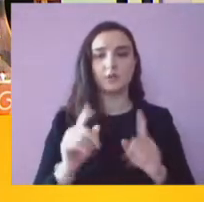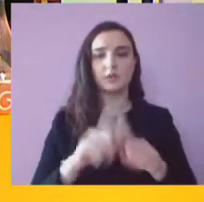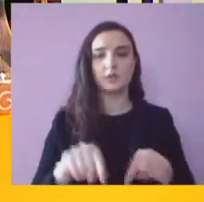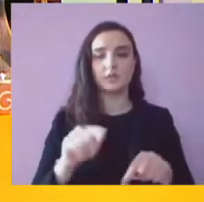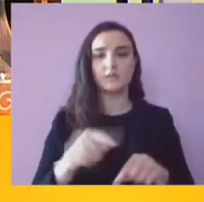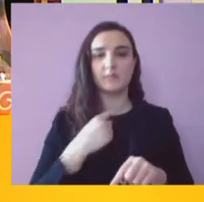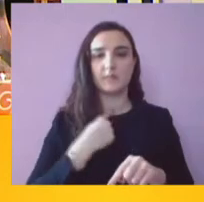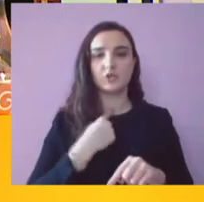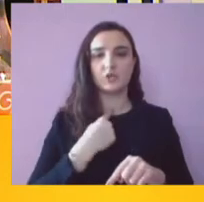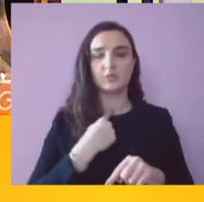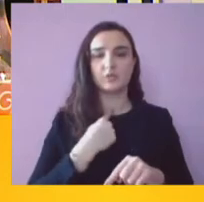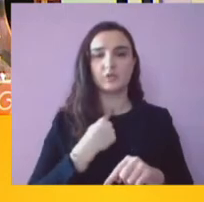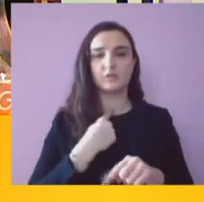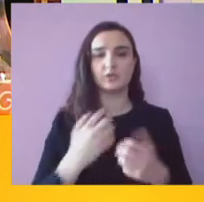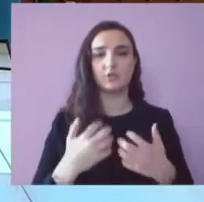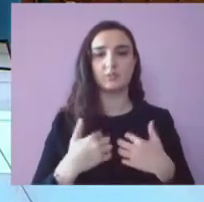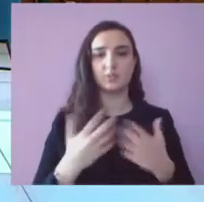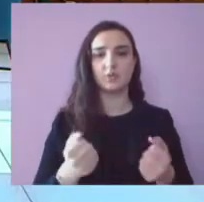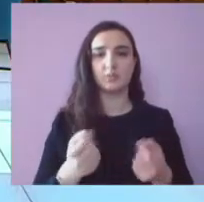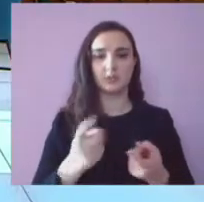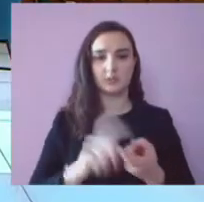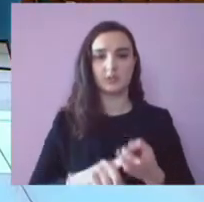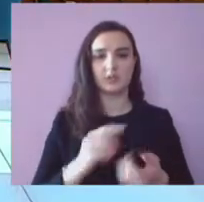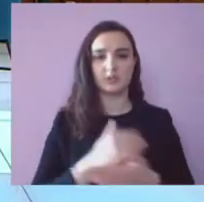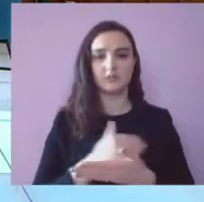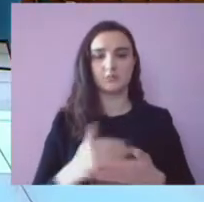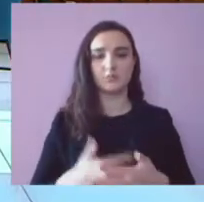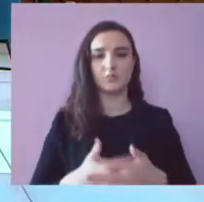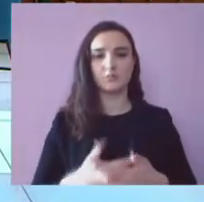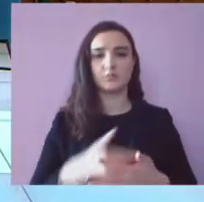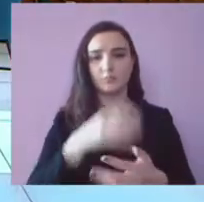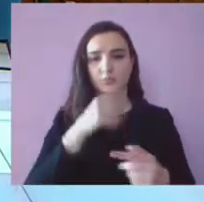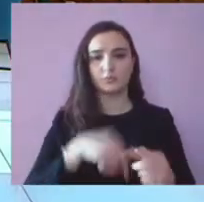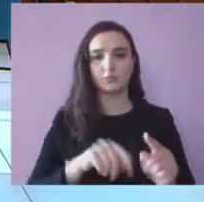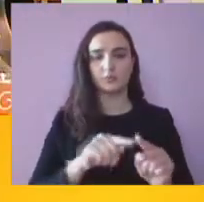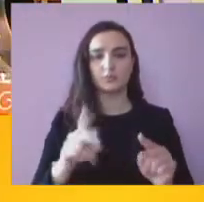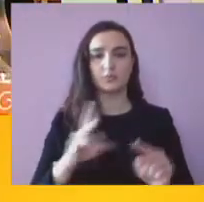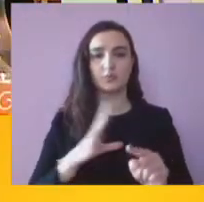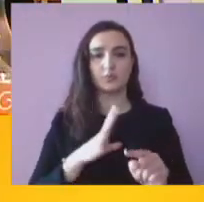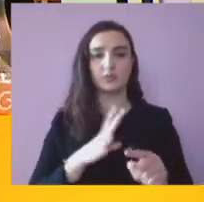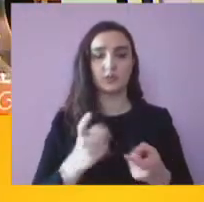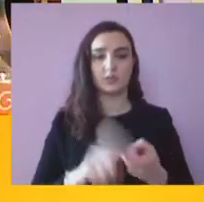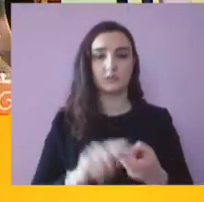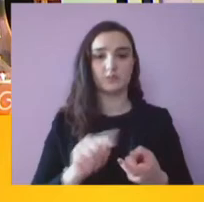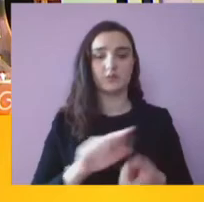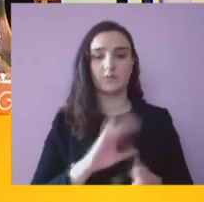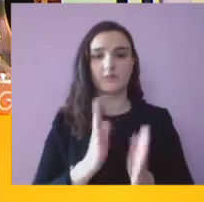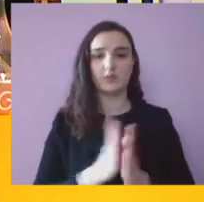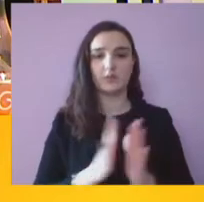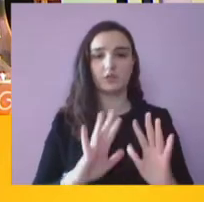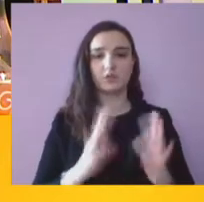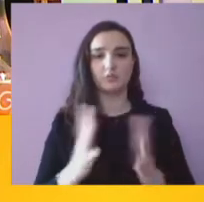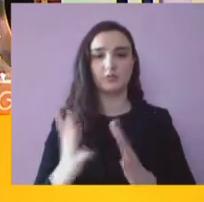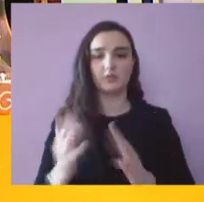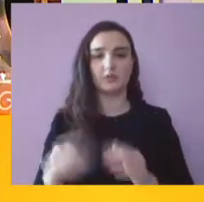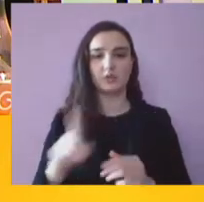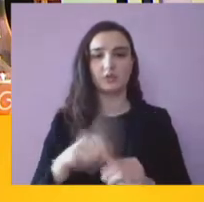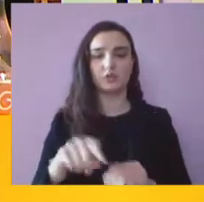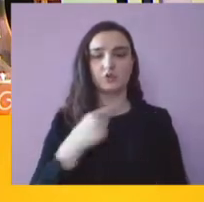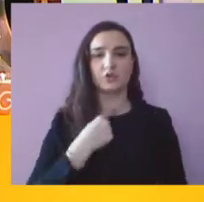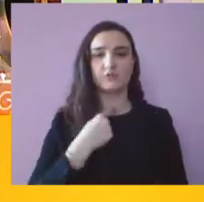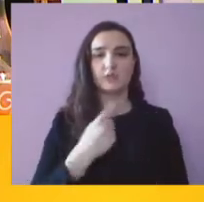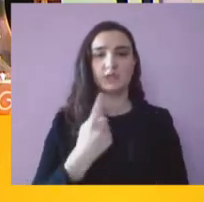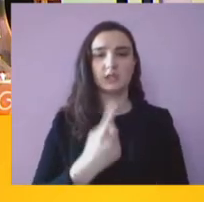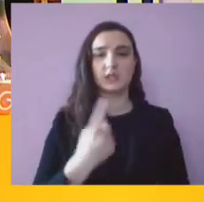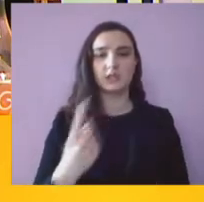ჯირკვლის ჯანმრთელობას განსაზღვრავს და ეს მუცლადყოფნის პერიოდიდანვე უნდა იყოს განსაზღვრული და ყველა შემთხვევაში ფარისებრი ჯირკვალი ერთ-ერთი